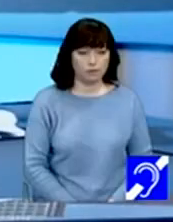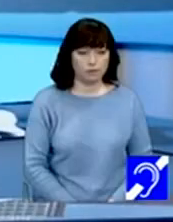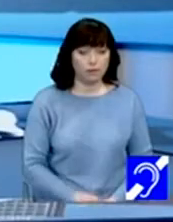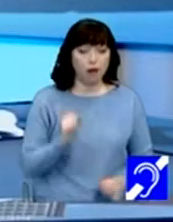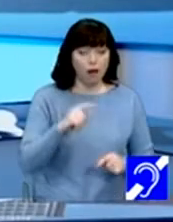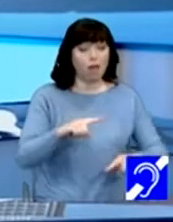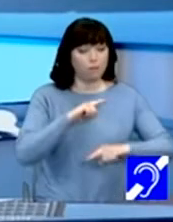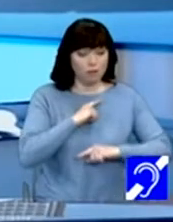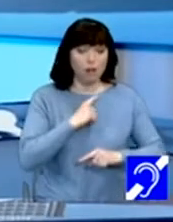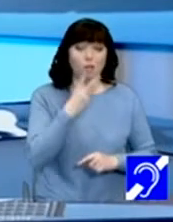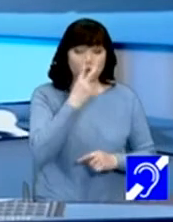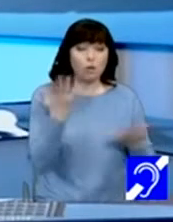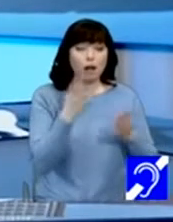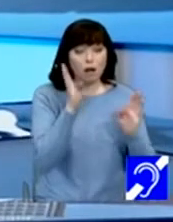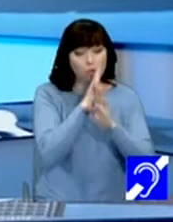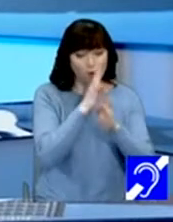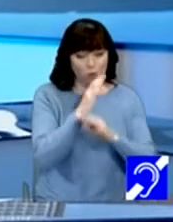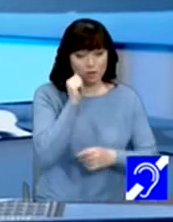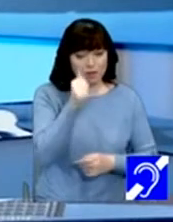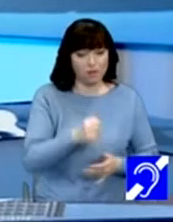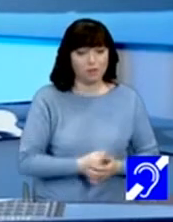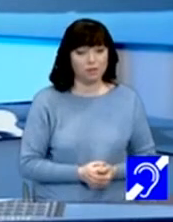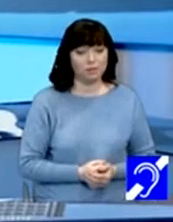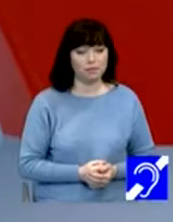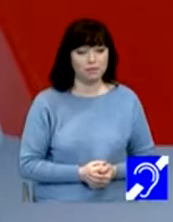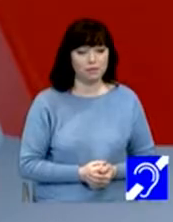Pe final să vedem datele meteo.